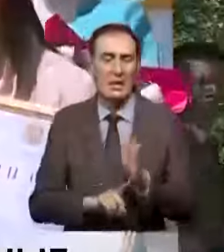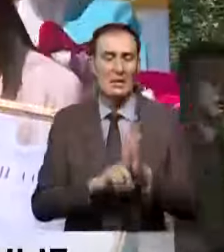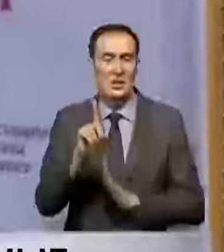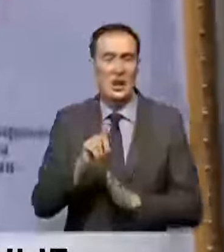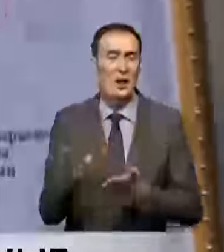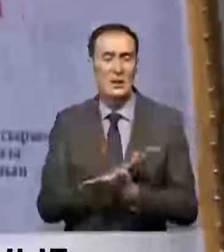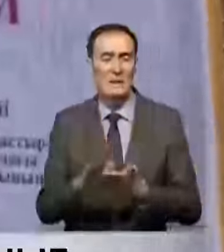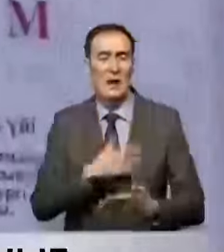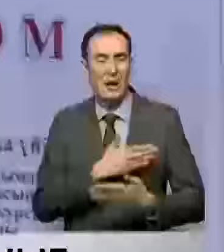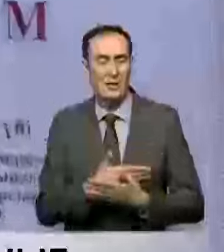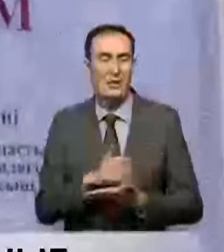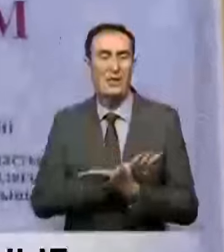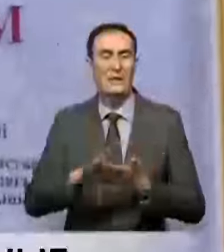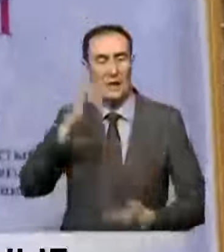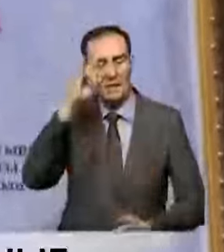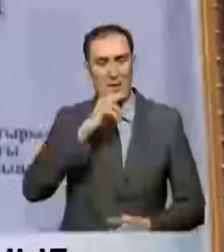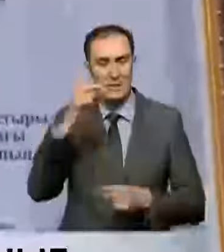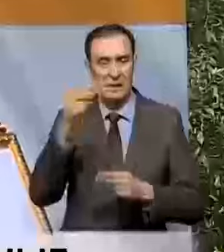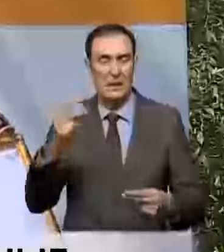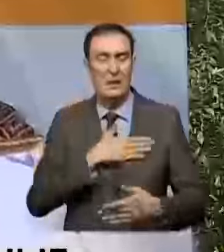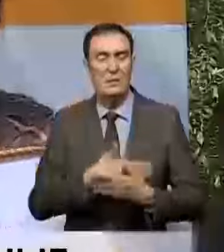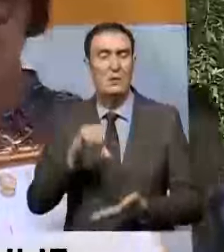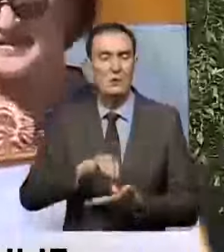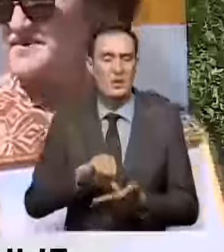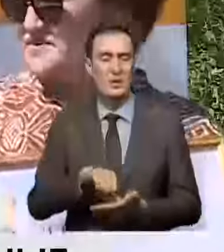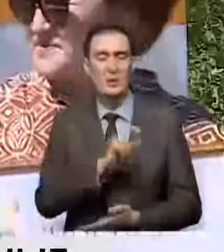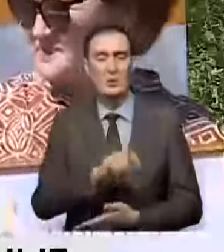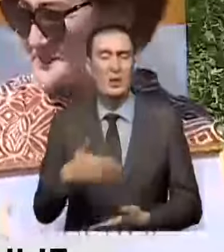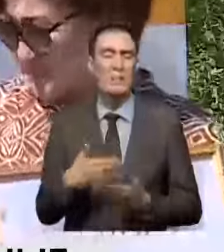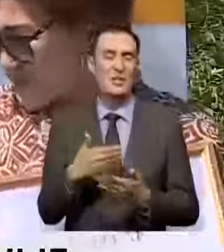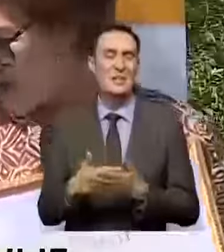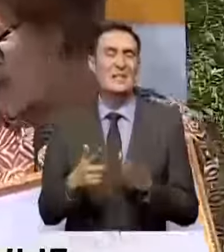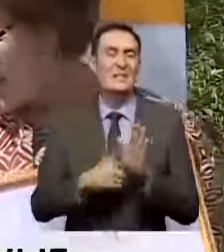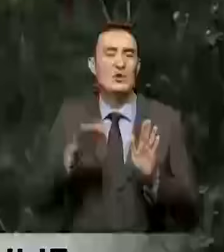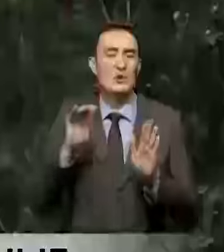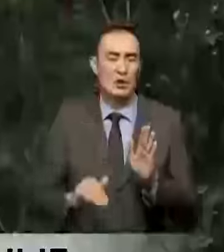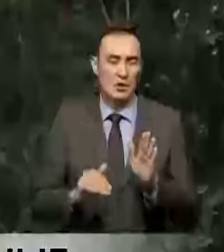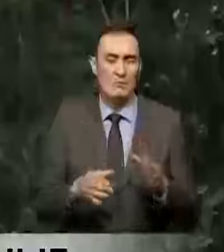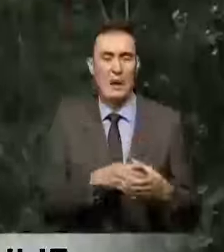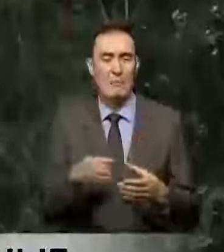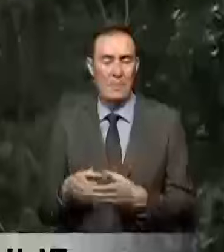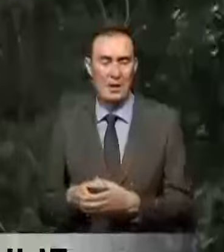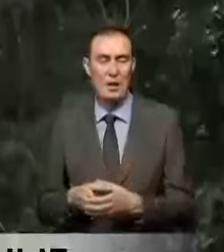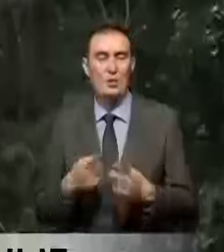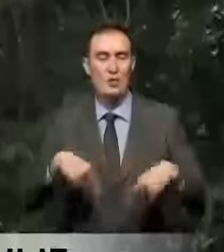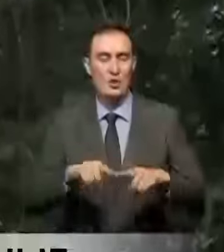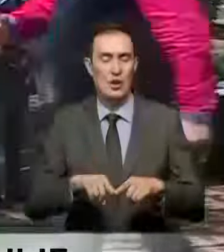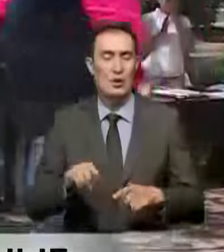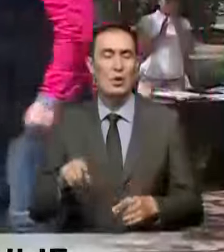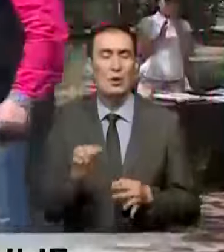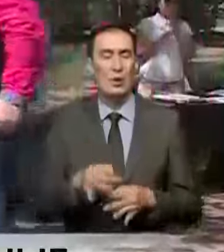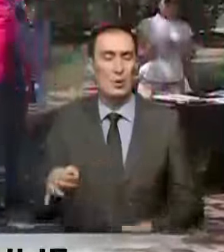начала экологической акции «Таза Казахстан» в ней приняли участие сотрудники почти 7 тысяч предприятий и учреждений